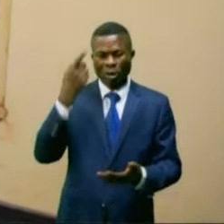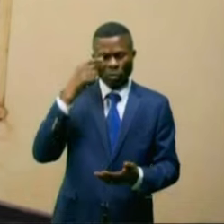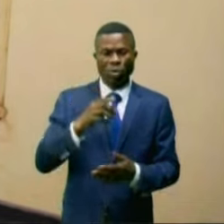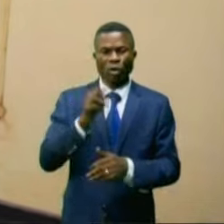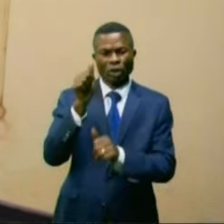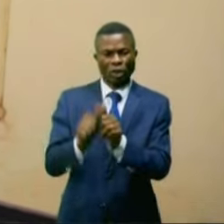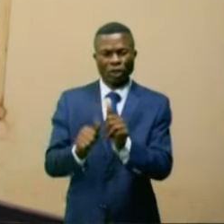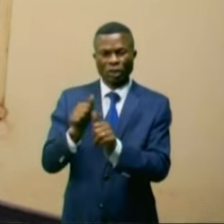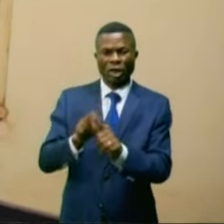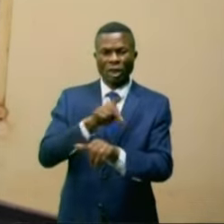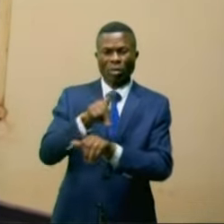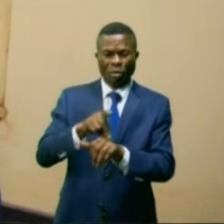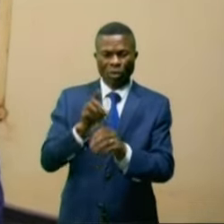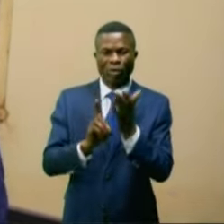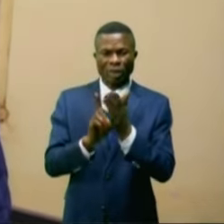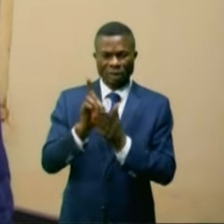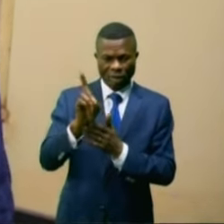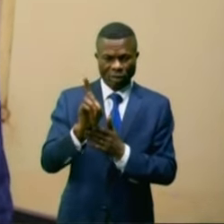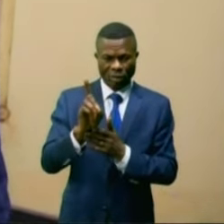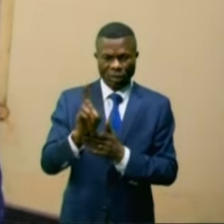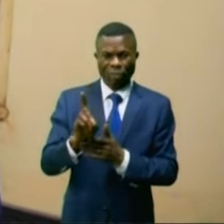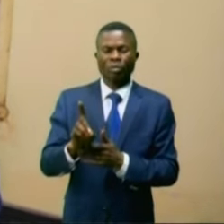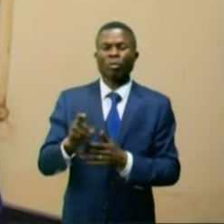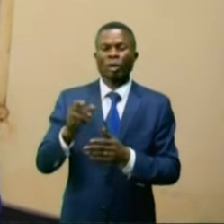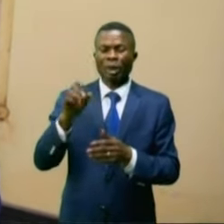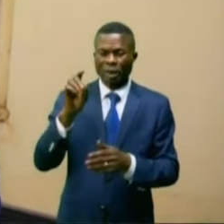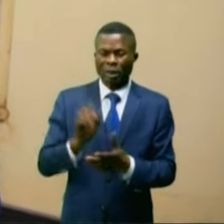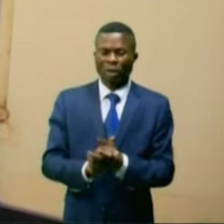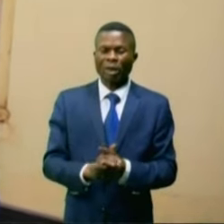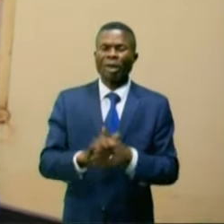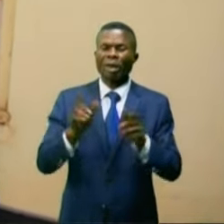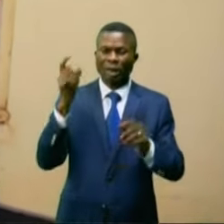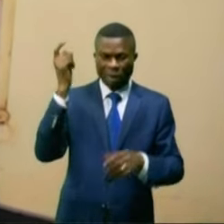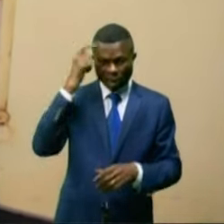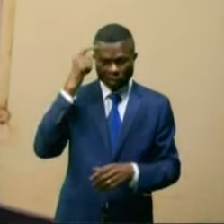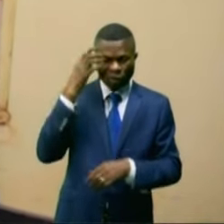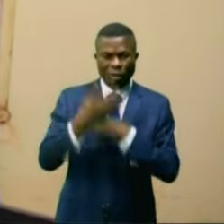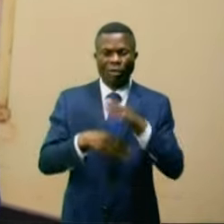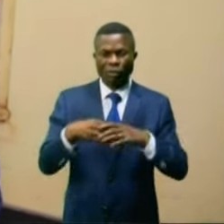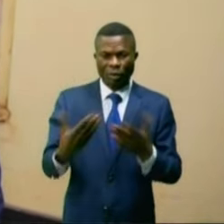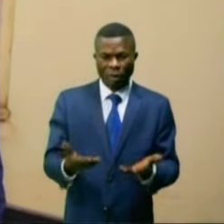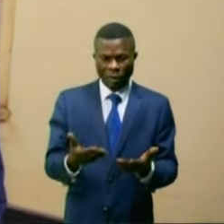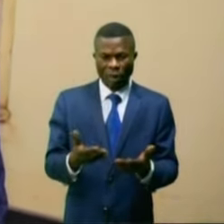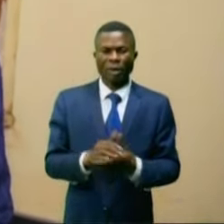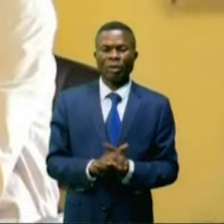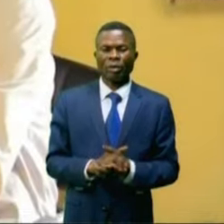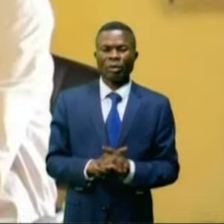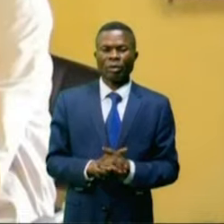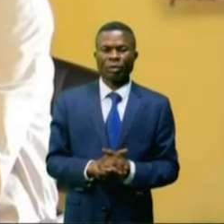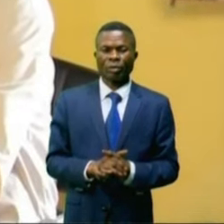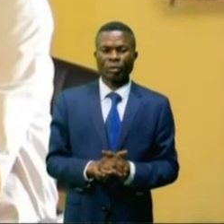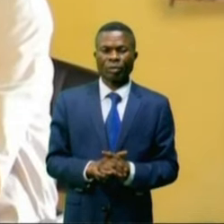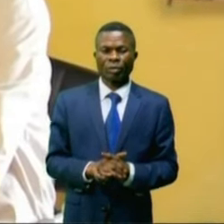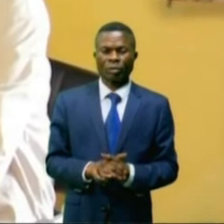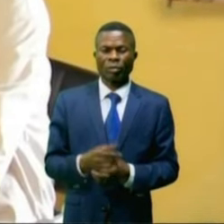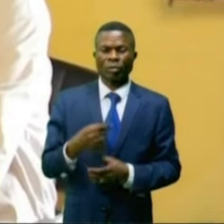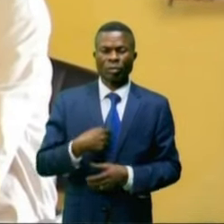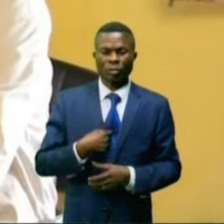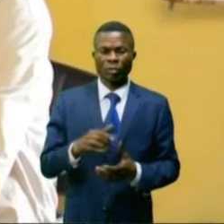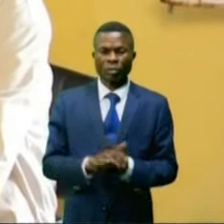qui reviennent à l'Assemblée provinciale, de leurs devoirs et de leurs limites. Gédéon